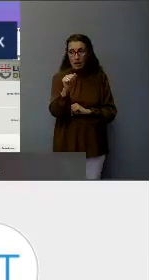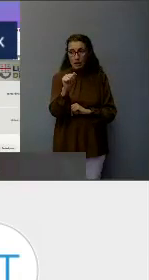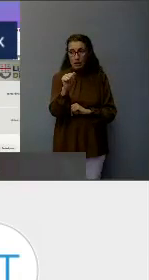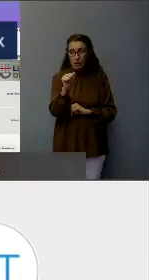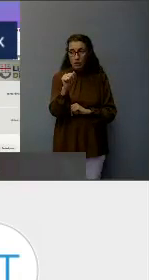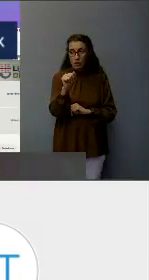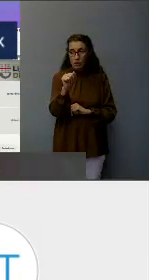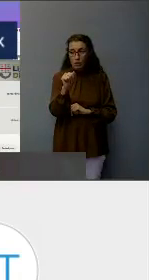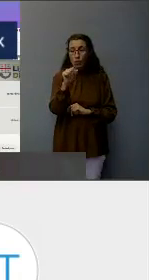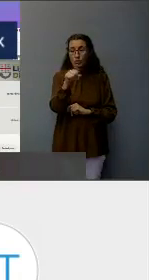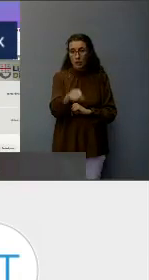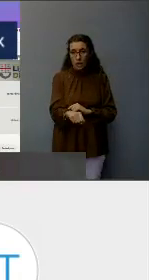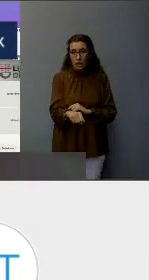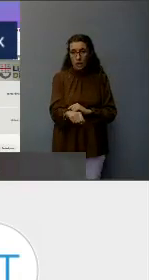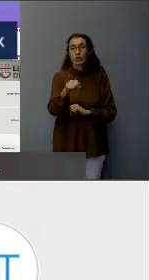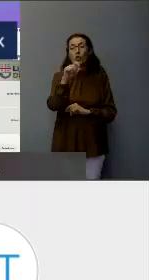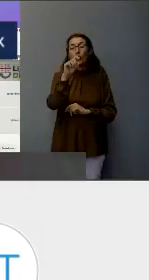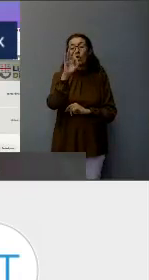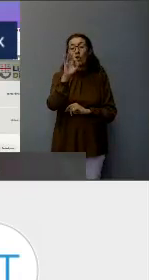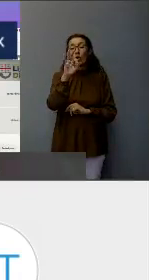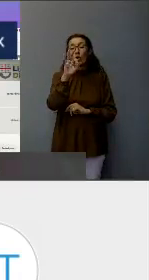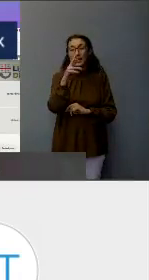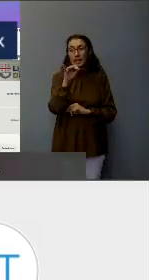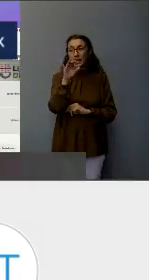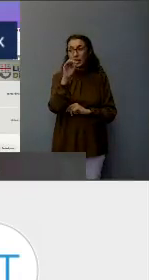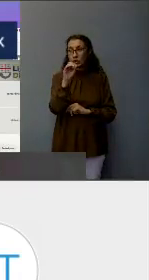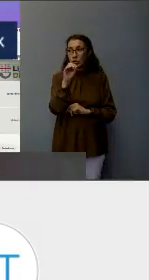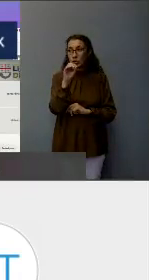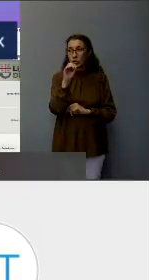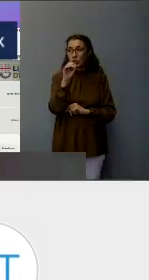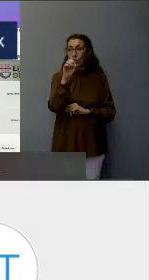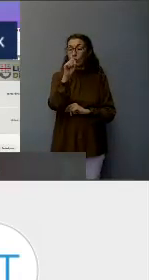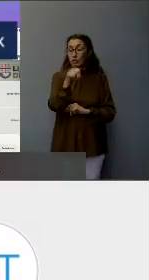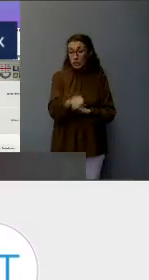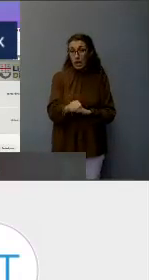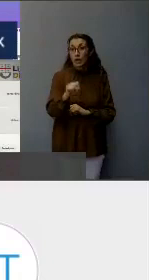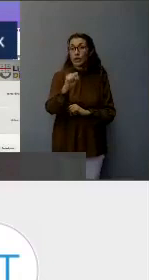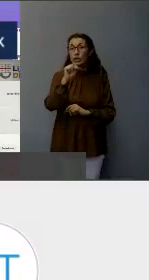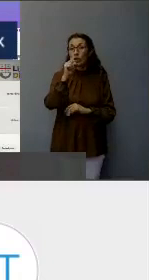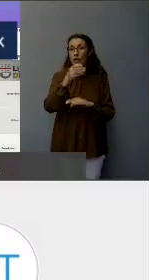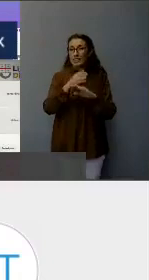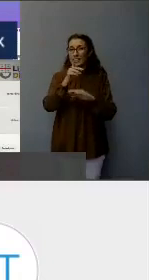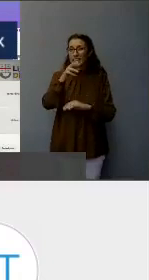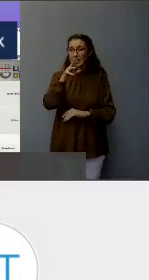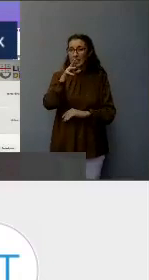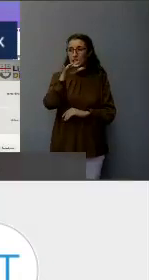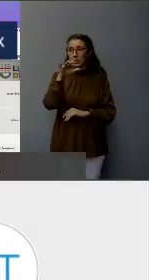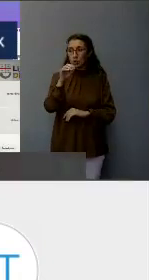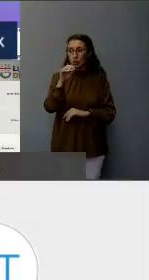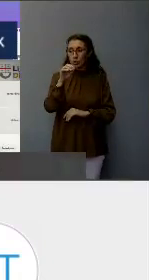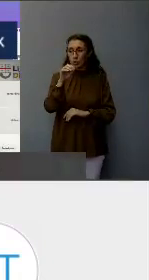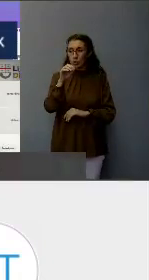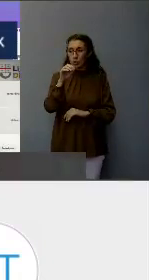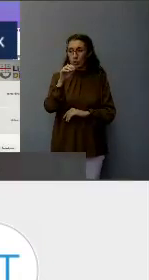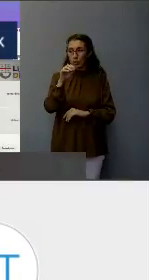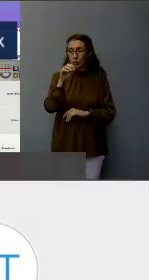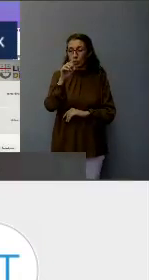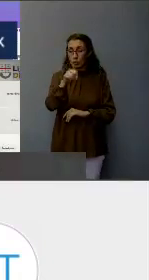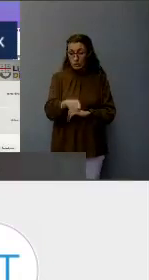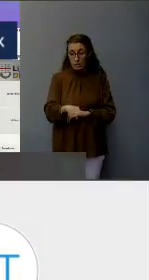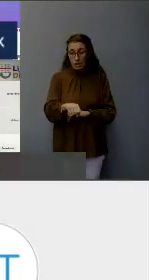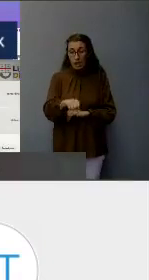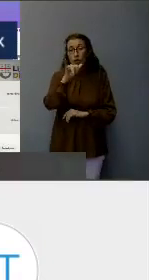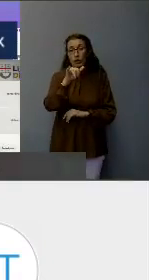contrada consigliere ferrero congelare consigliere grillo contrario